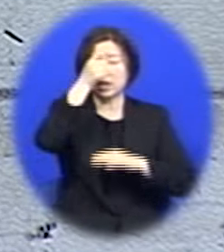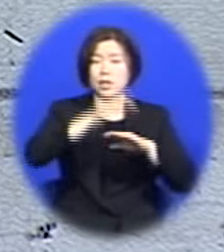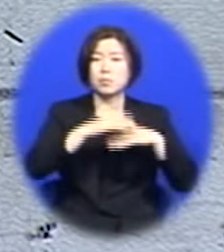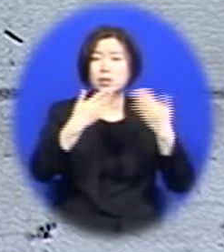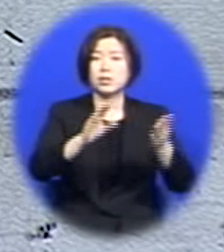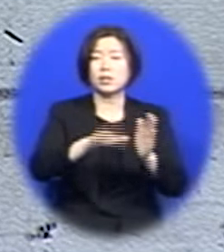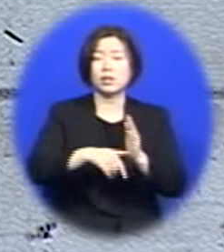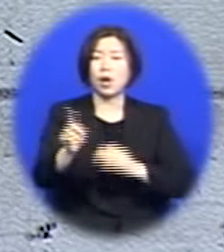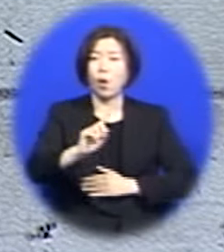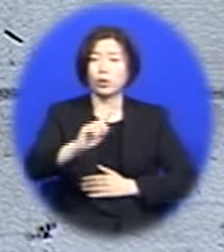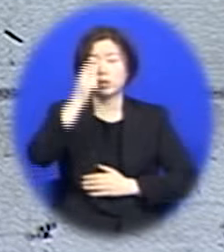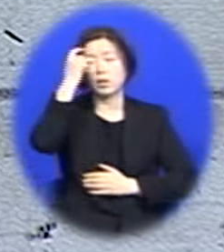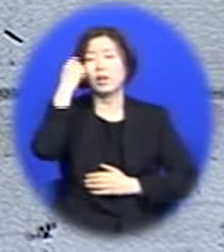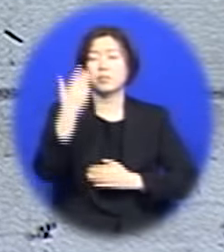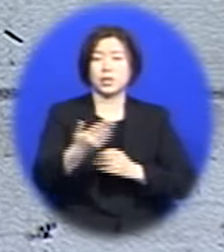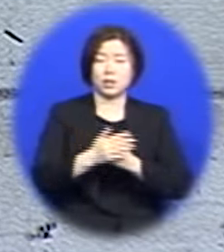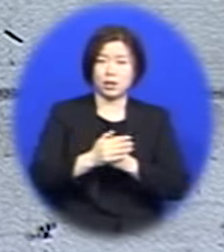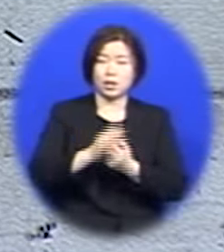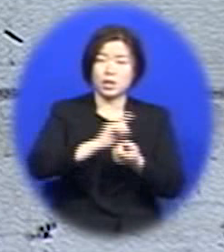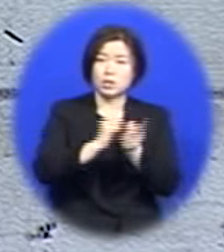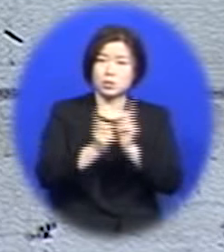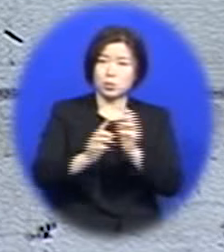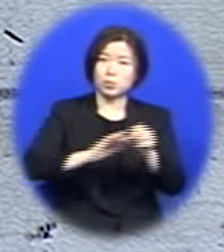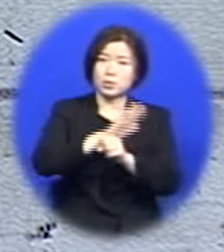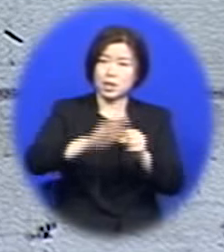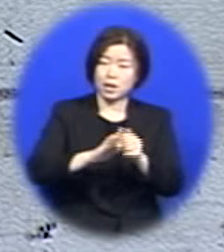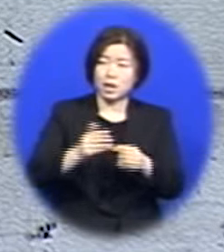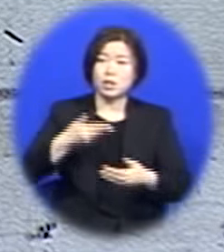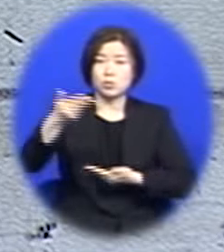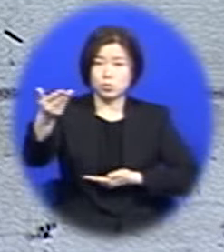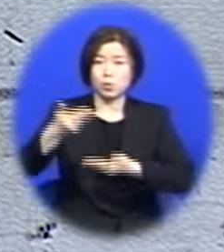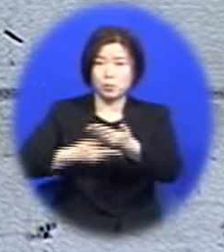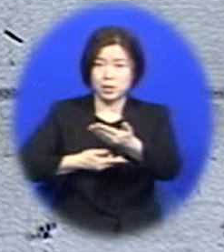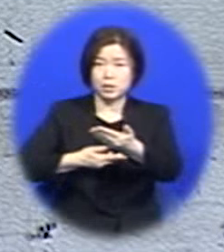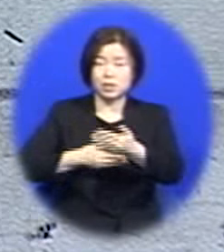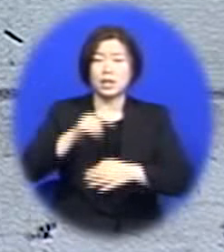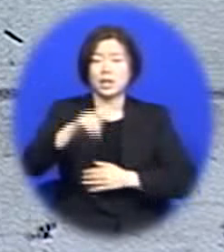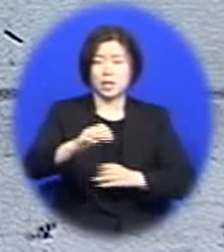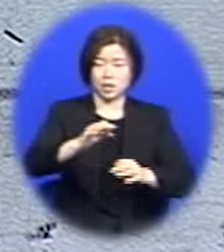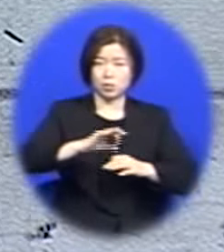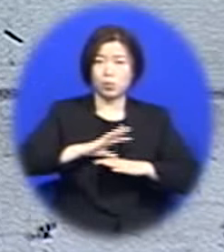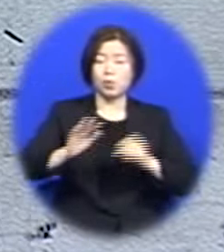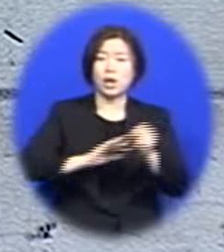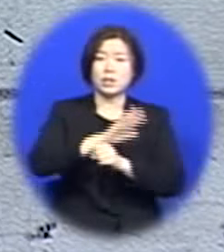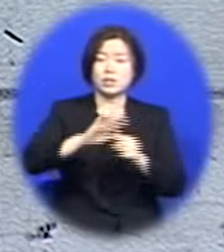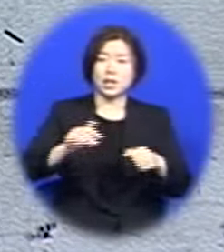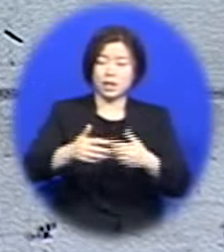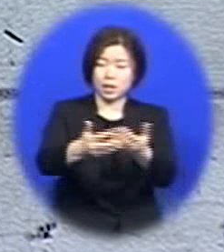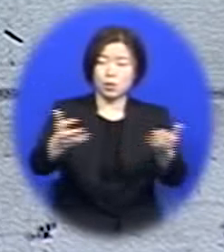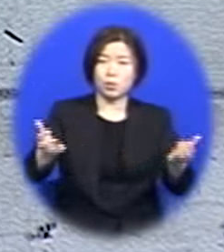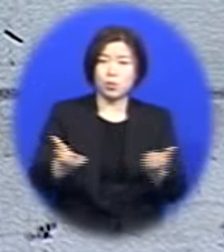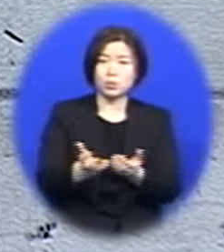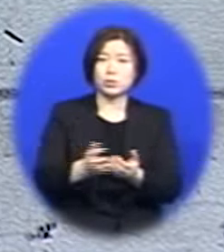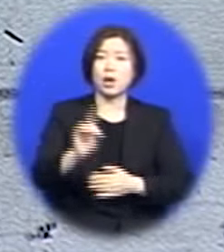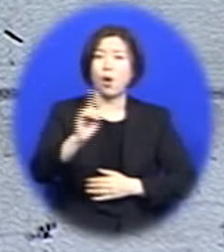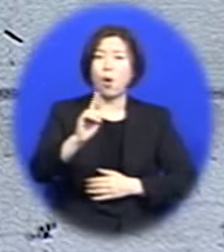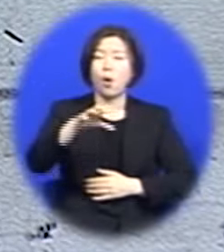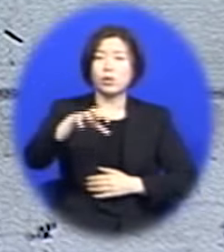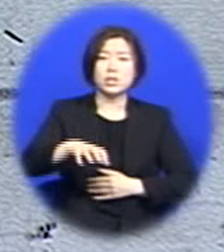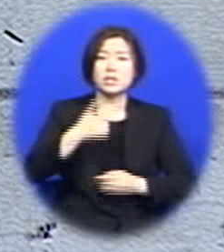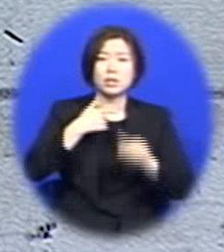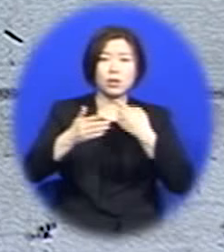하나요? 서로 사랑받고 서로 사랑하는 이 놀라운 사랑의 공동체는 어디서